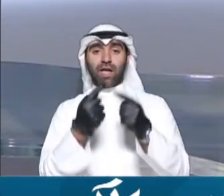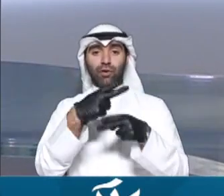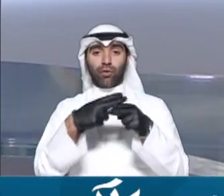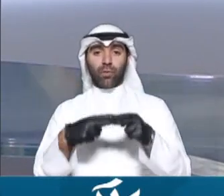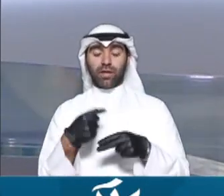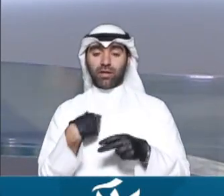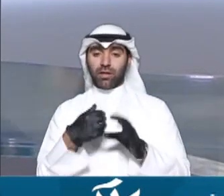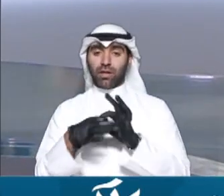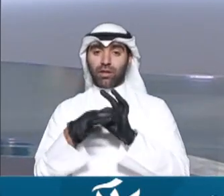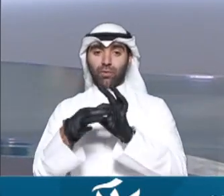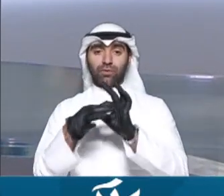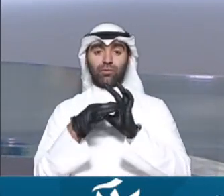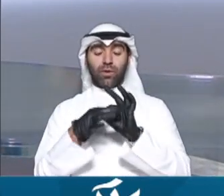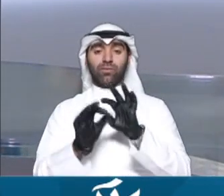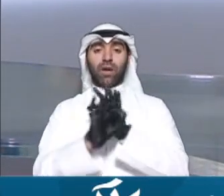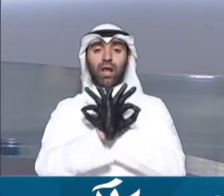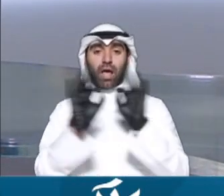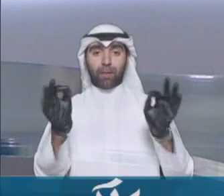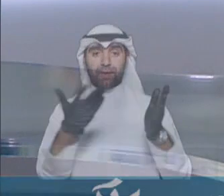في هذا الشأن. نتابع.